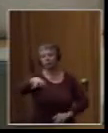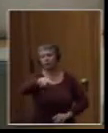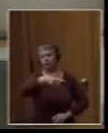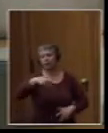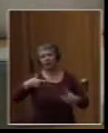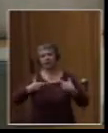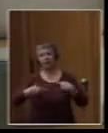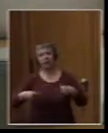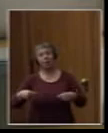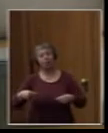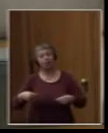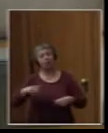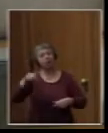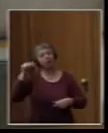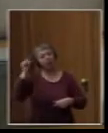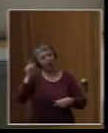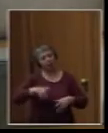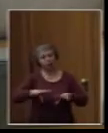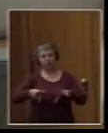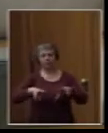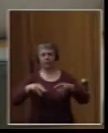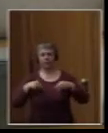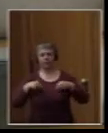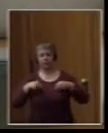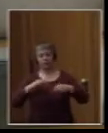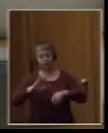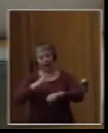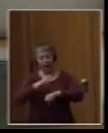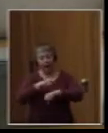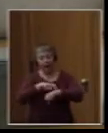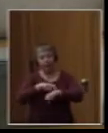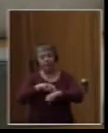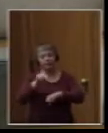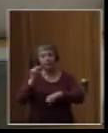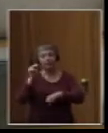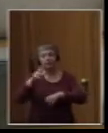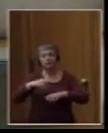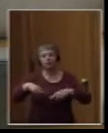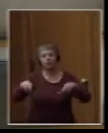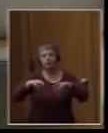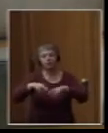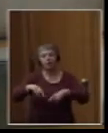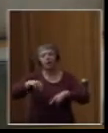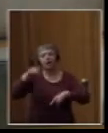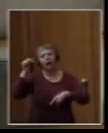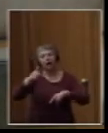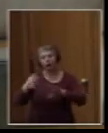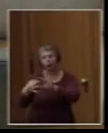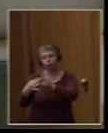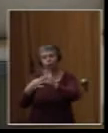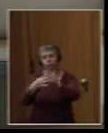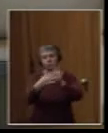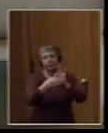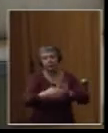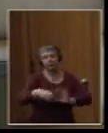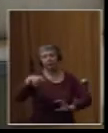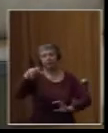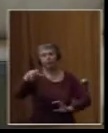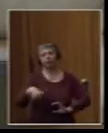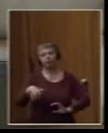σημείο το Συμβούλιο βρίσκεται σε συνεχή συνεργασία με τους εκπροσώπους των φορέων των ατόμων με αναπηρία σε κάθε κράτος